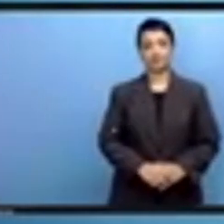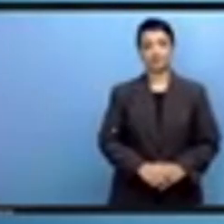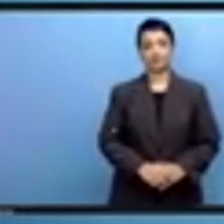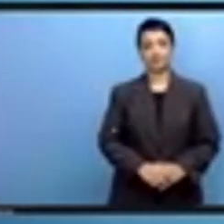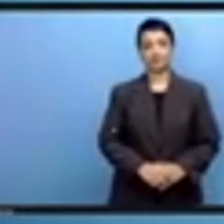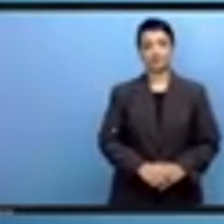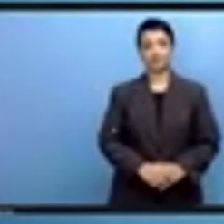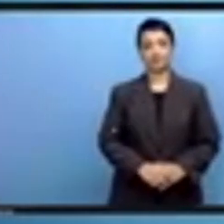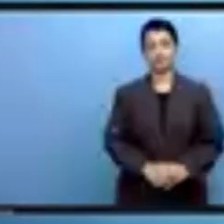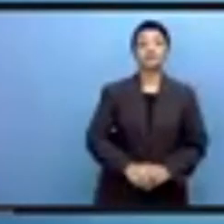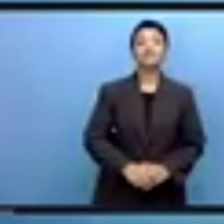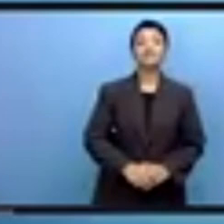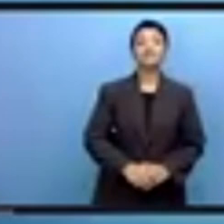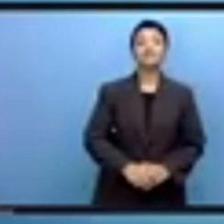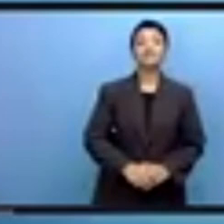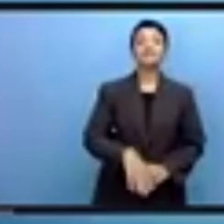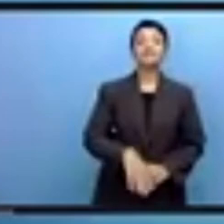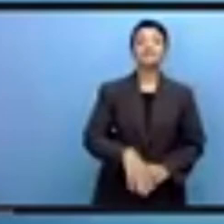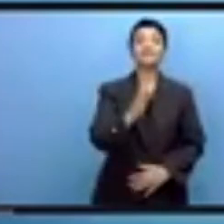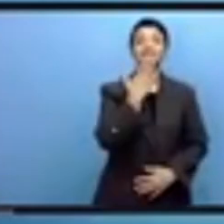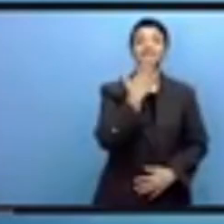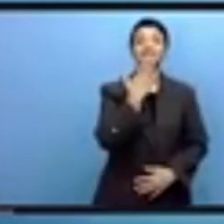谢谢 Winsurf。